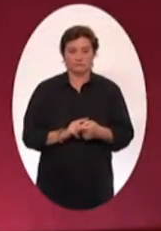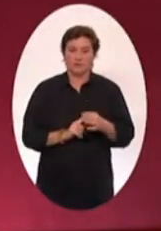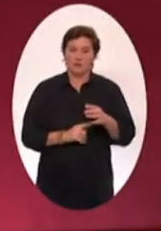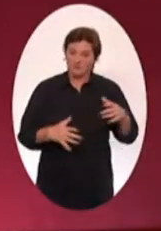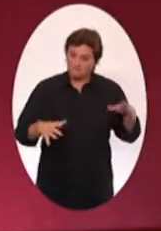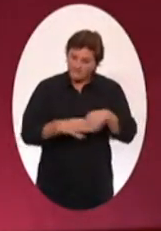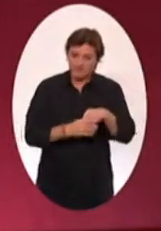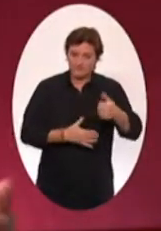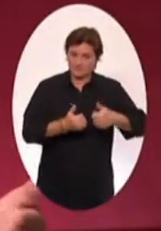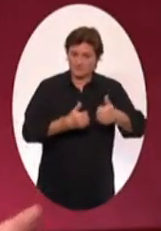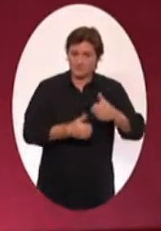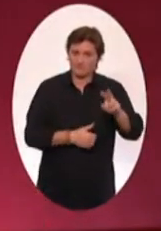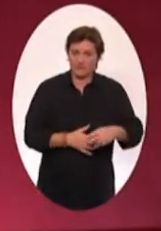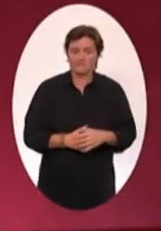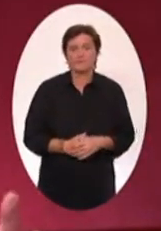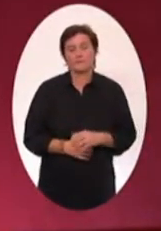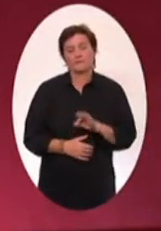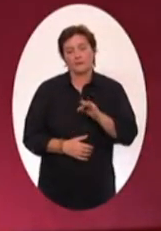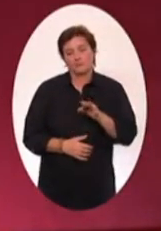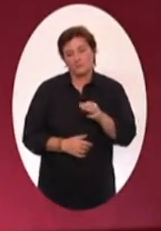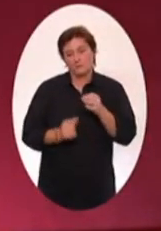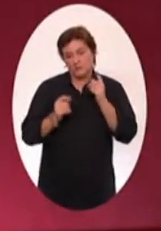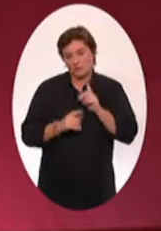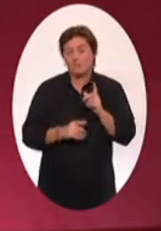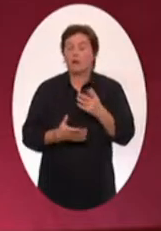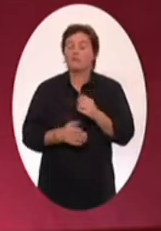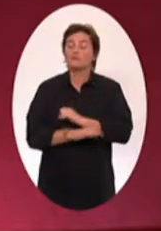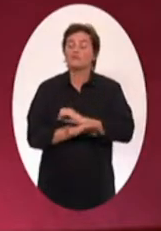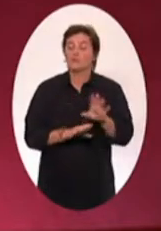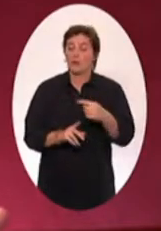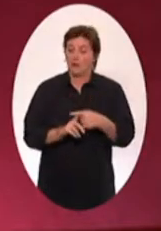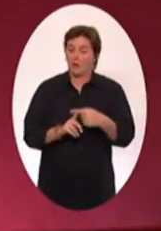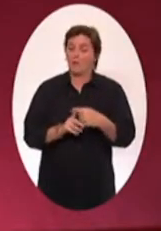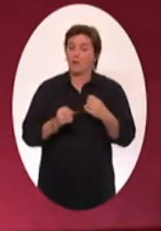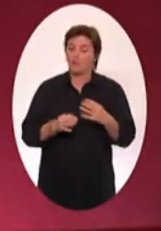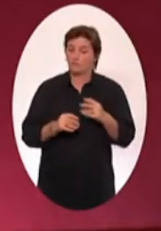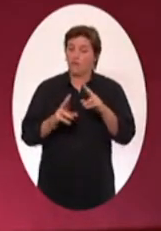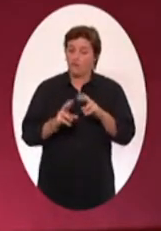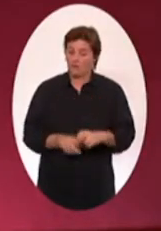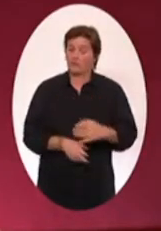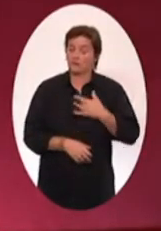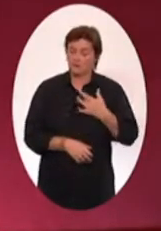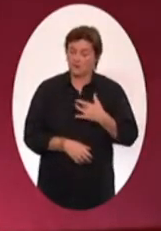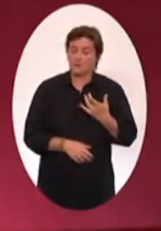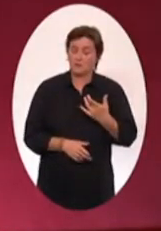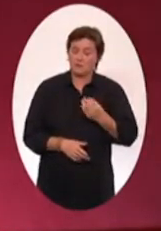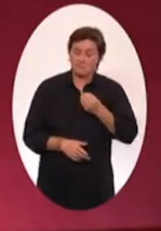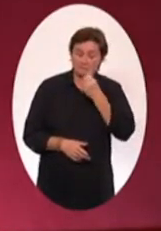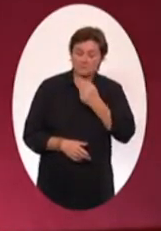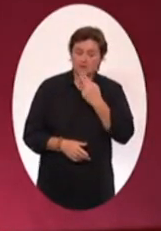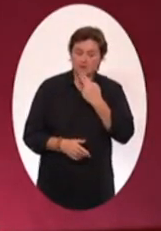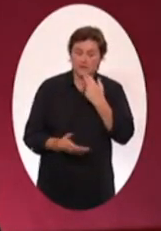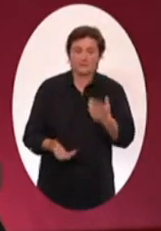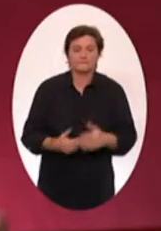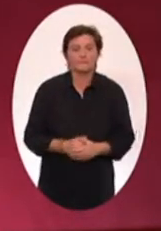Oui, c'est exact. Ça ne m'étonne pas de la Croix qui fait souvent de très bonnes enquêtes, d'ailleurs, d'investigation ou de très bons dossiers.